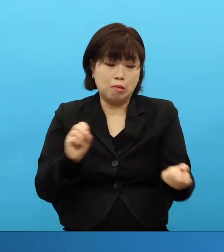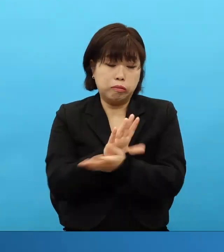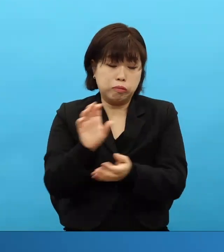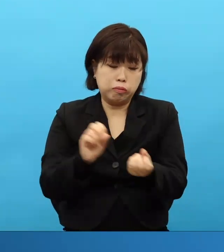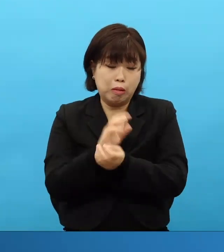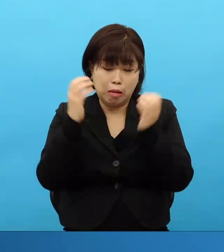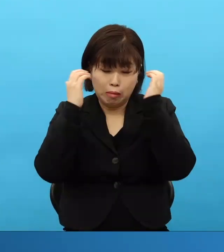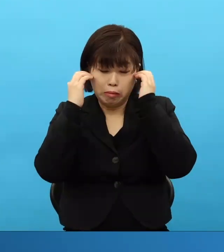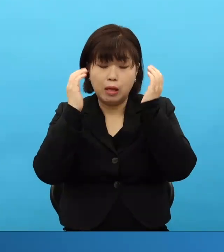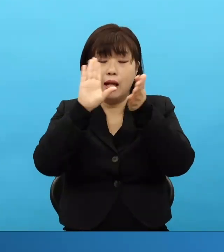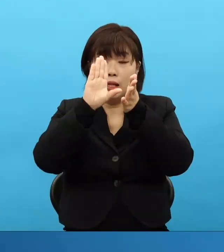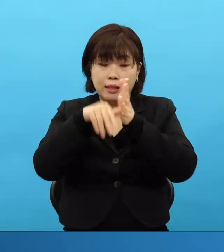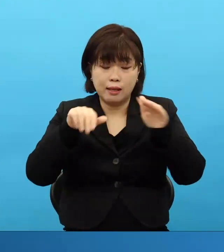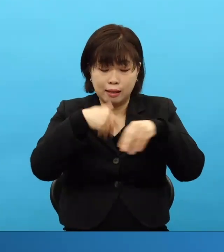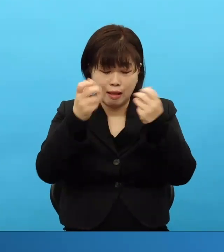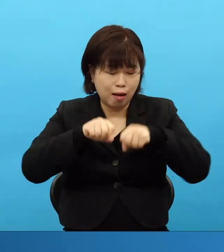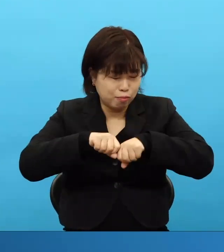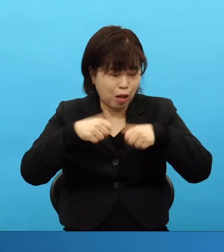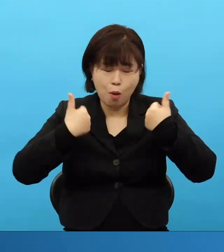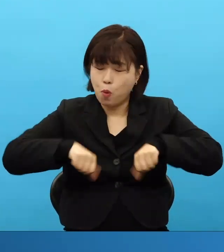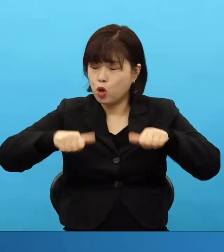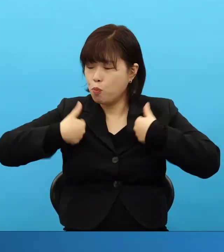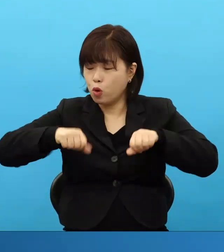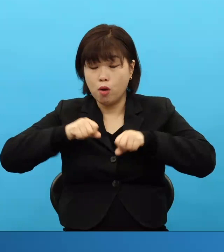who remain. 또